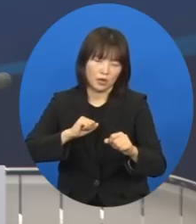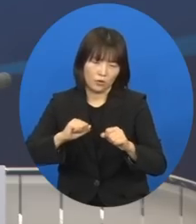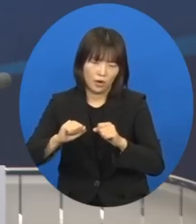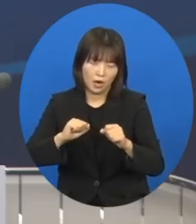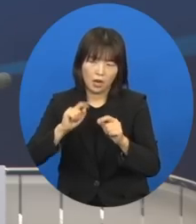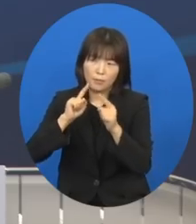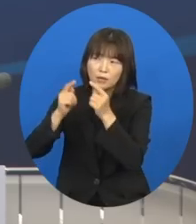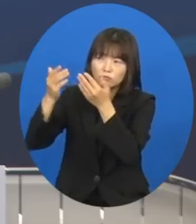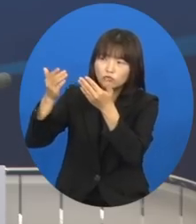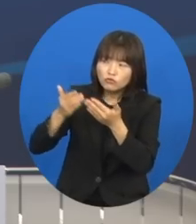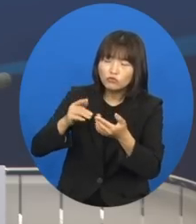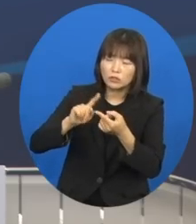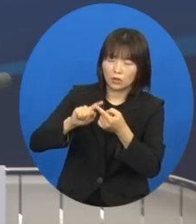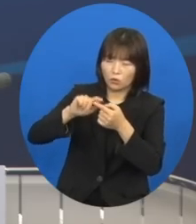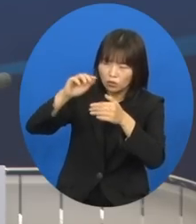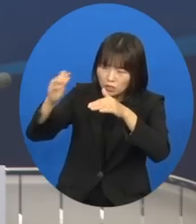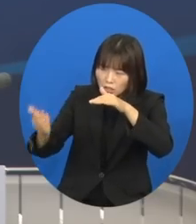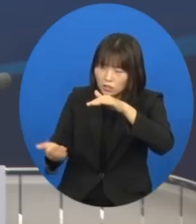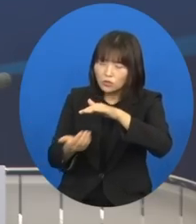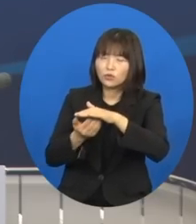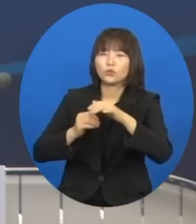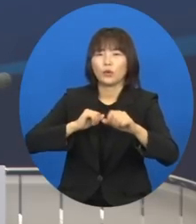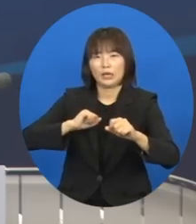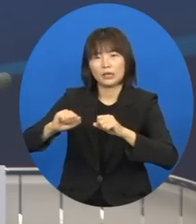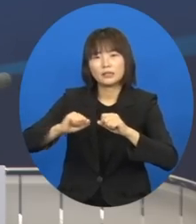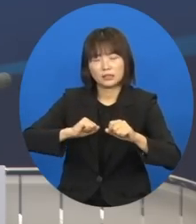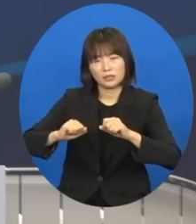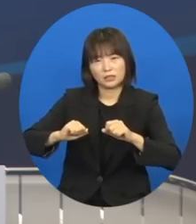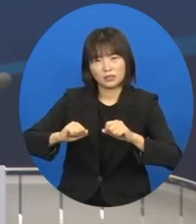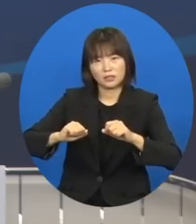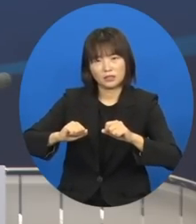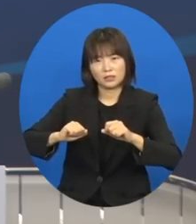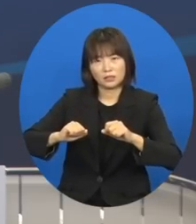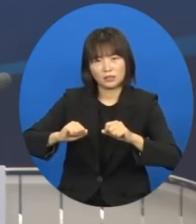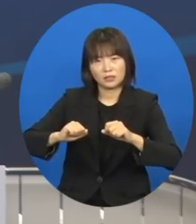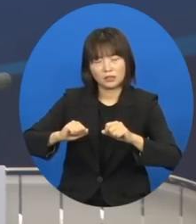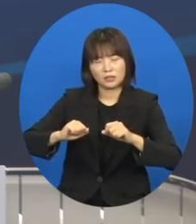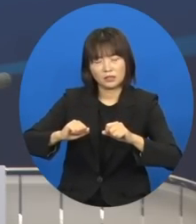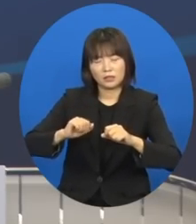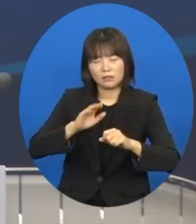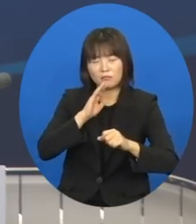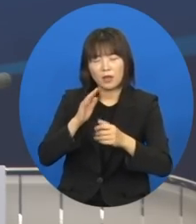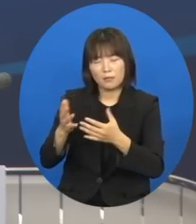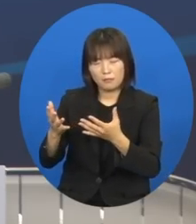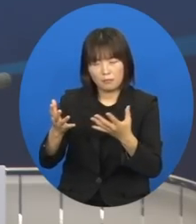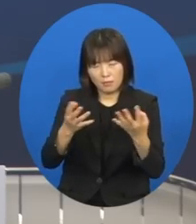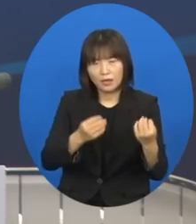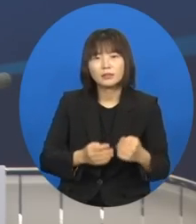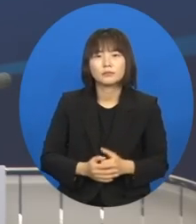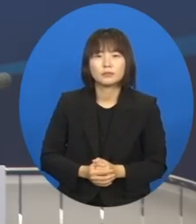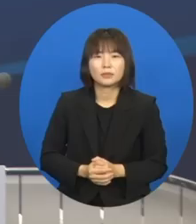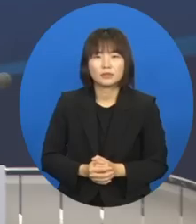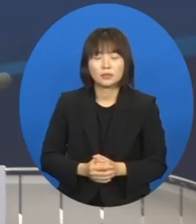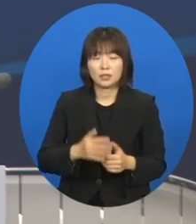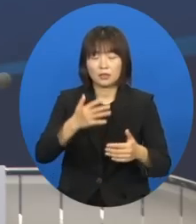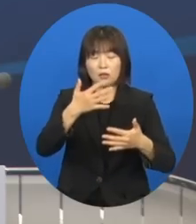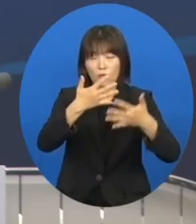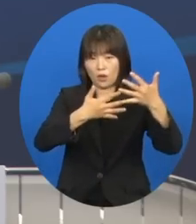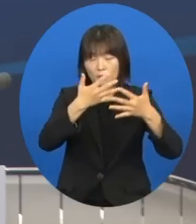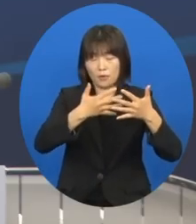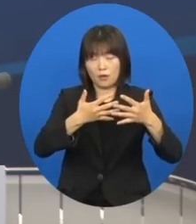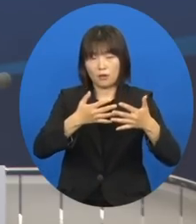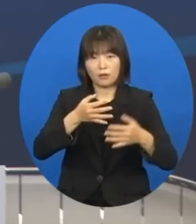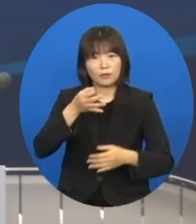말씀하신 대로 이루시고 행하신 일들. 이게 얼마나 많은지 모르겠습니다. 여러분 화면을 잠깐 보시겠어요?